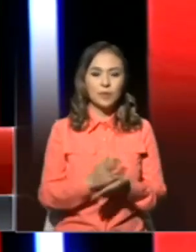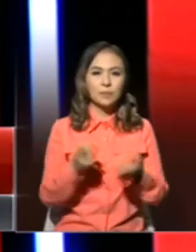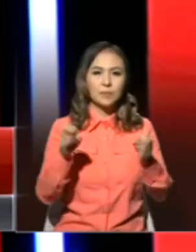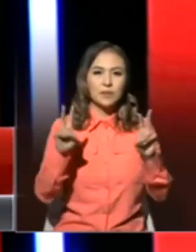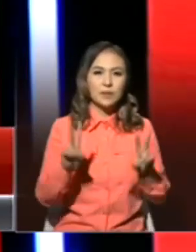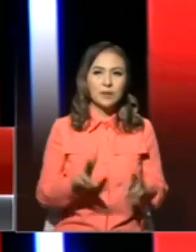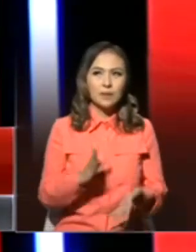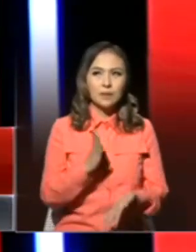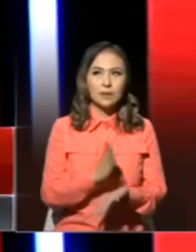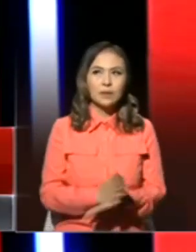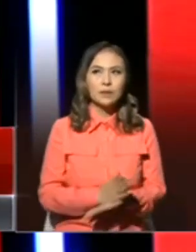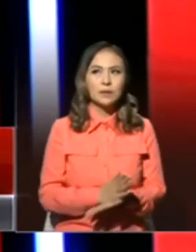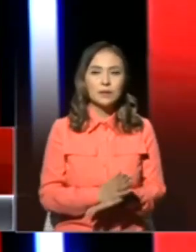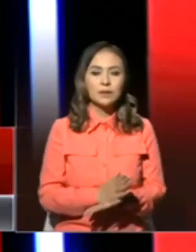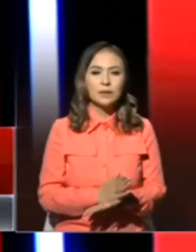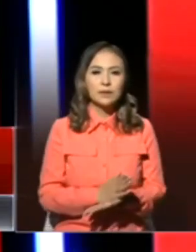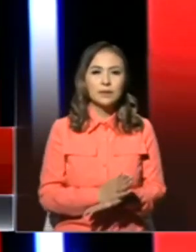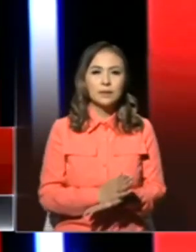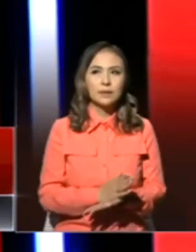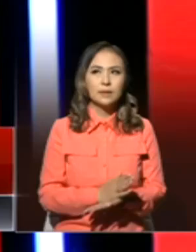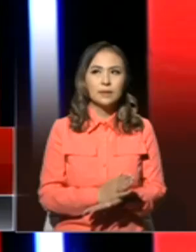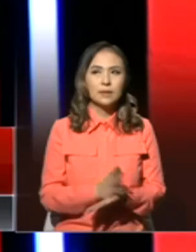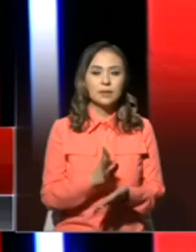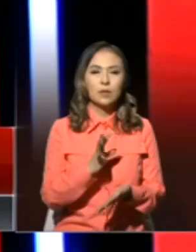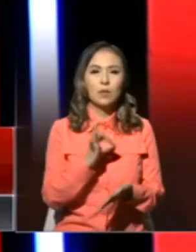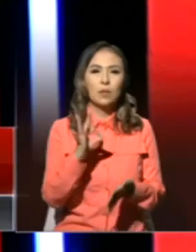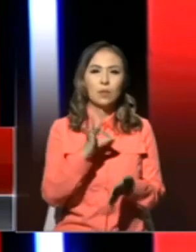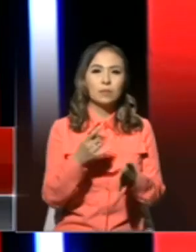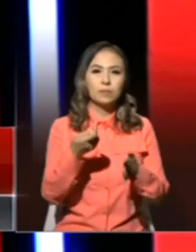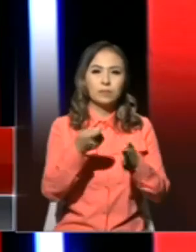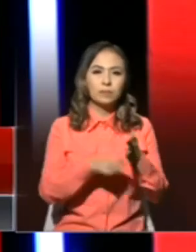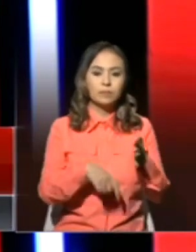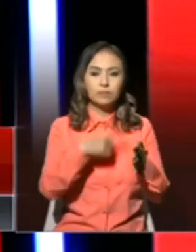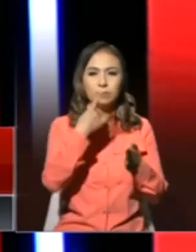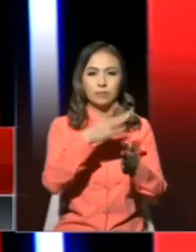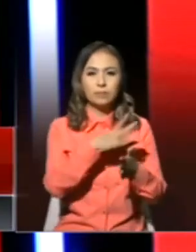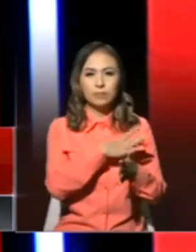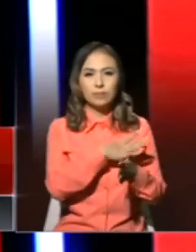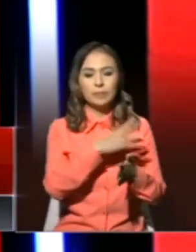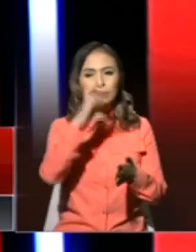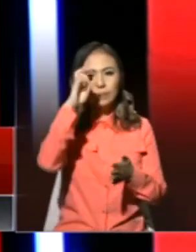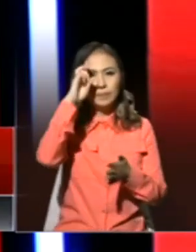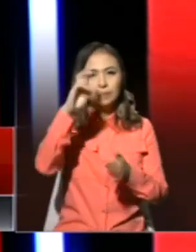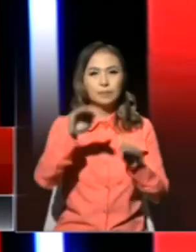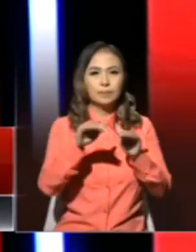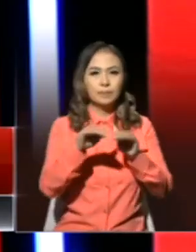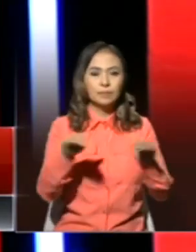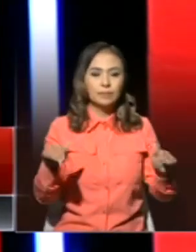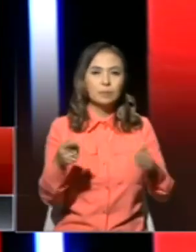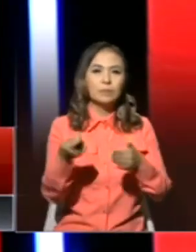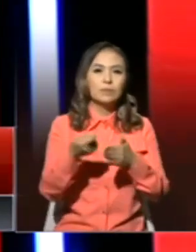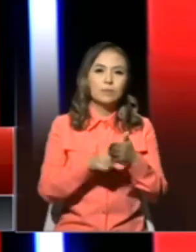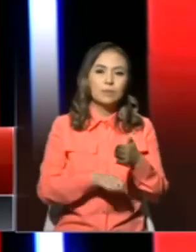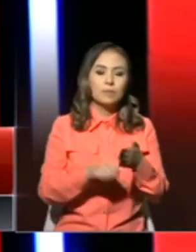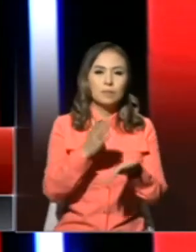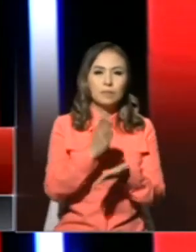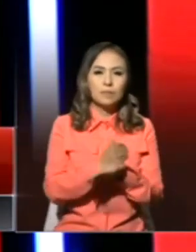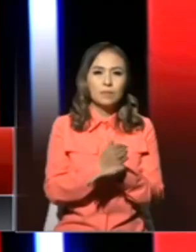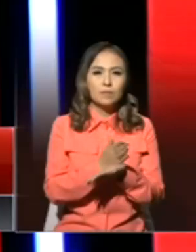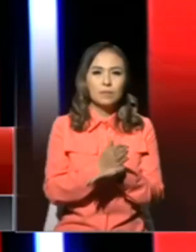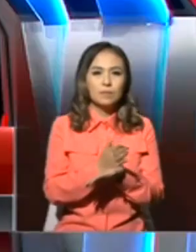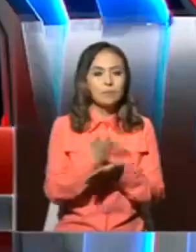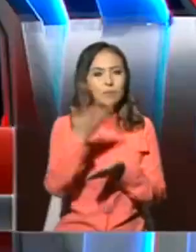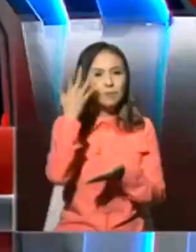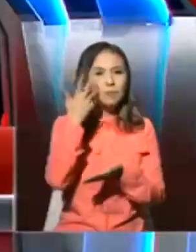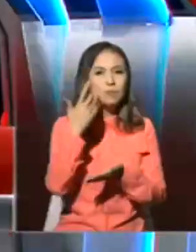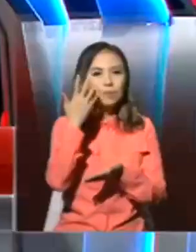тұр. Мінекей Шынболат Мырза, сізде жаңа бұғаттау жағын айтып отырсыз. Иә, мемлекеттік деңгейде оны бұғаттайсыз, бірақ ертең сіз бұғаттаған